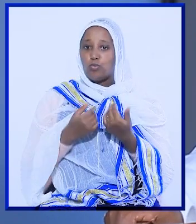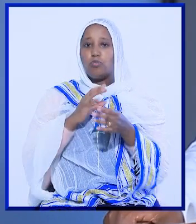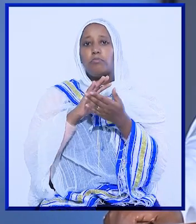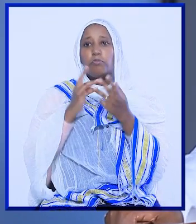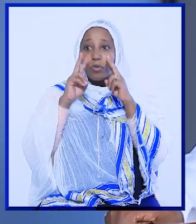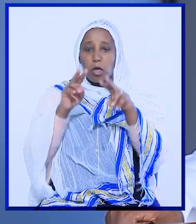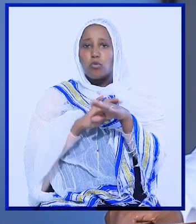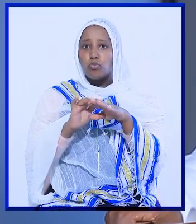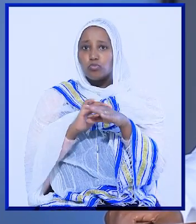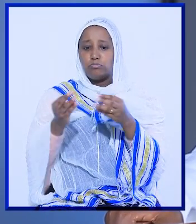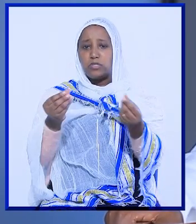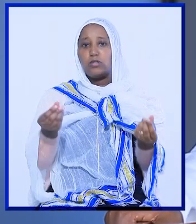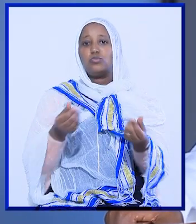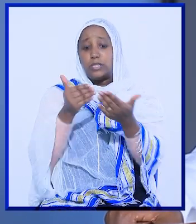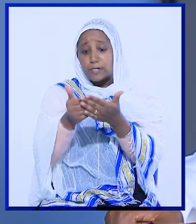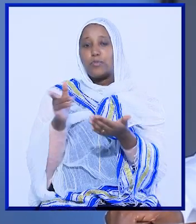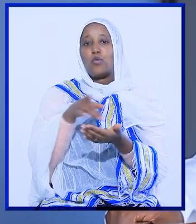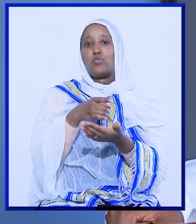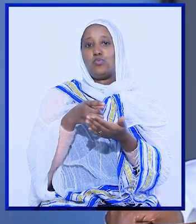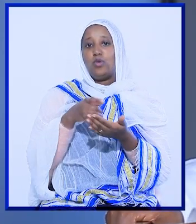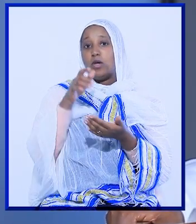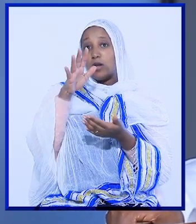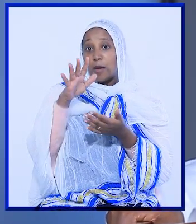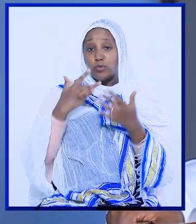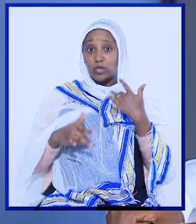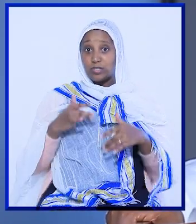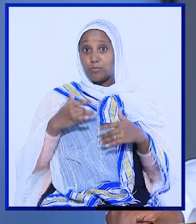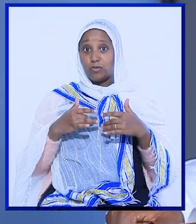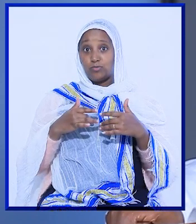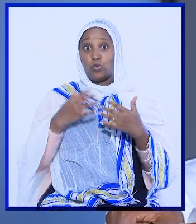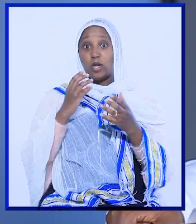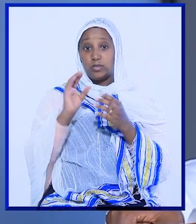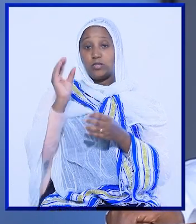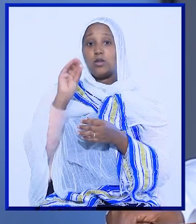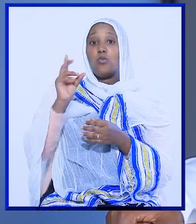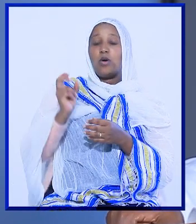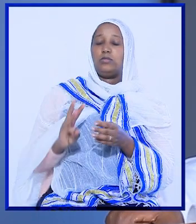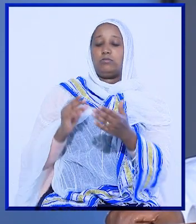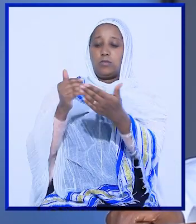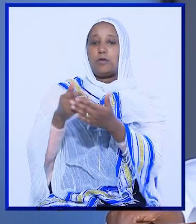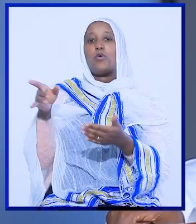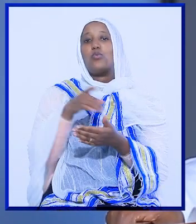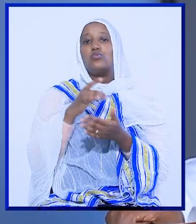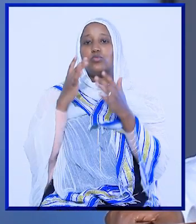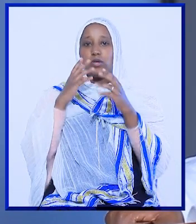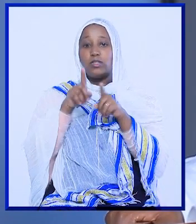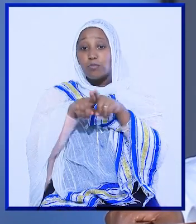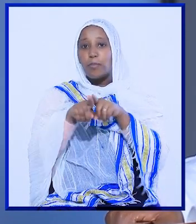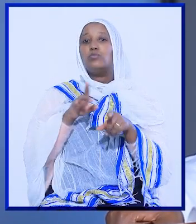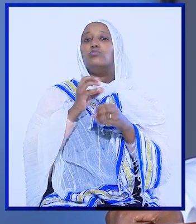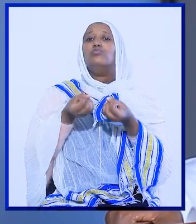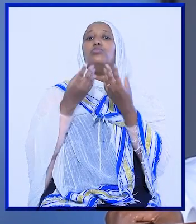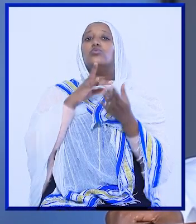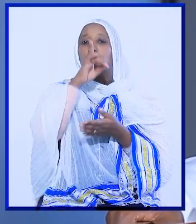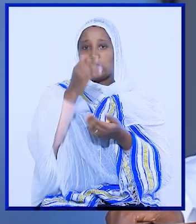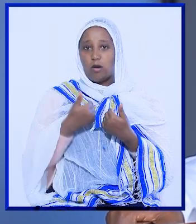የሚታዩ፣ የሚዳሰሱ፣ የሚጨበጡ ቅርብ የሆኑ ለአምስቱ የስሜት ሕዋሳቶቻችን ቅርብ የሆኑ የተስማማንባቸው ብዙ እውነቶች አሉ።